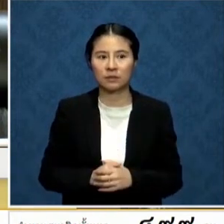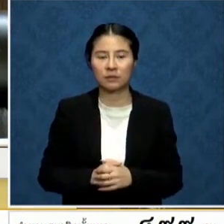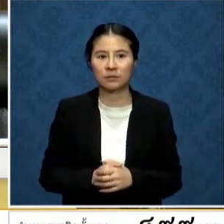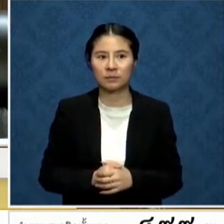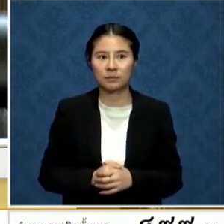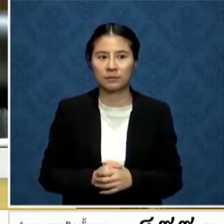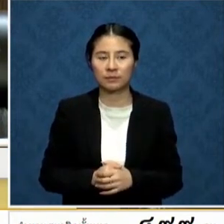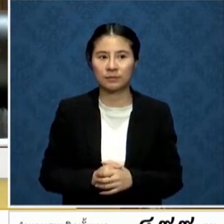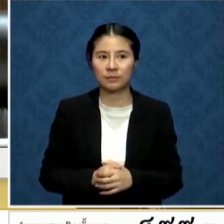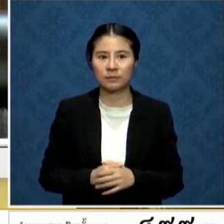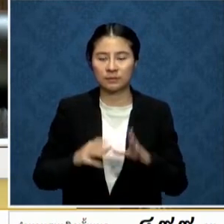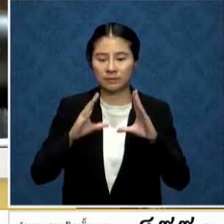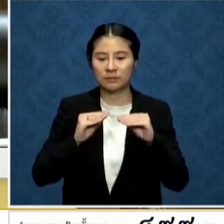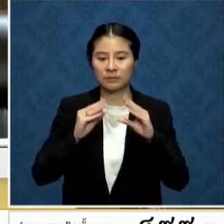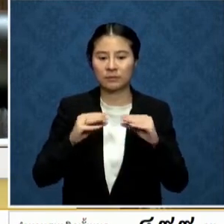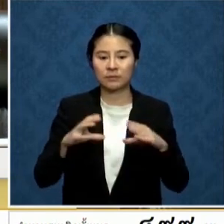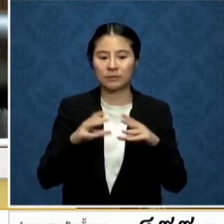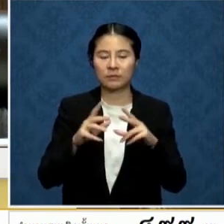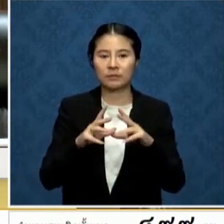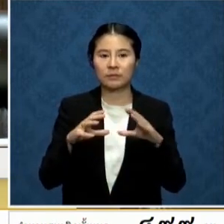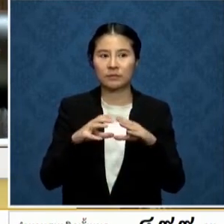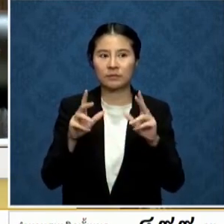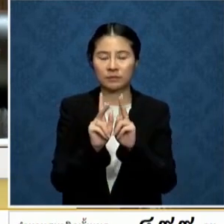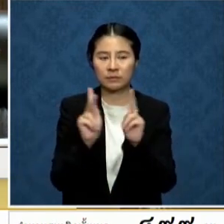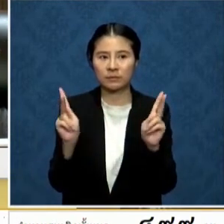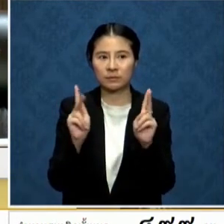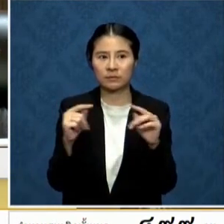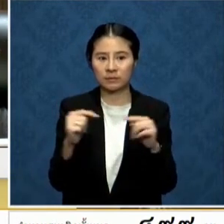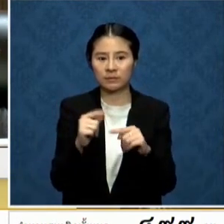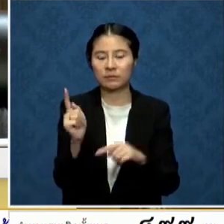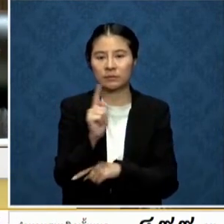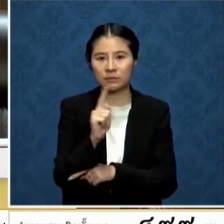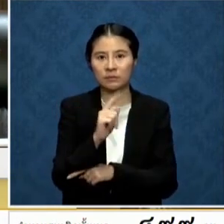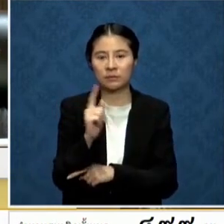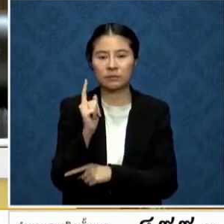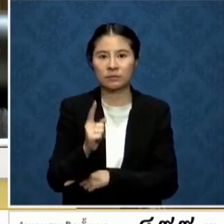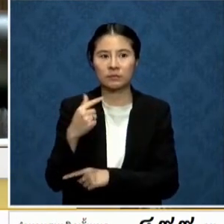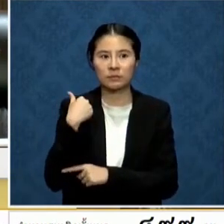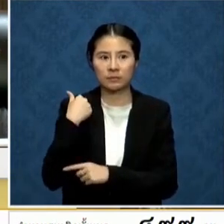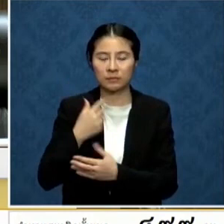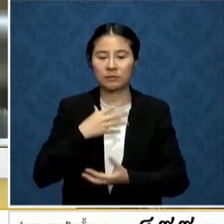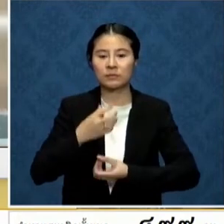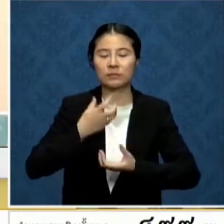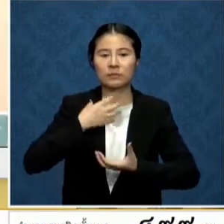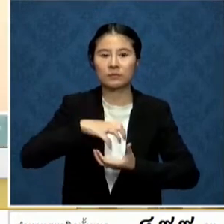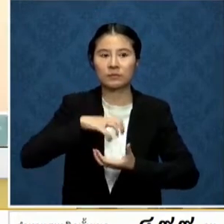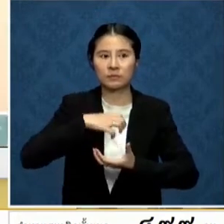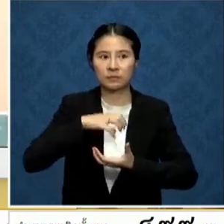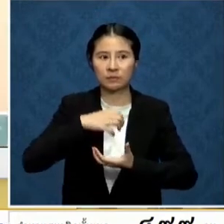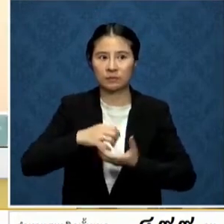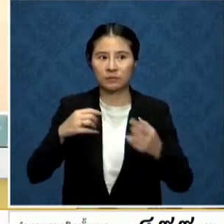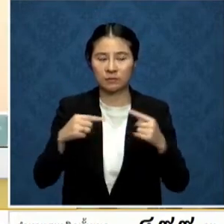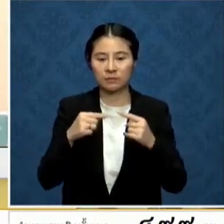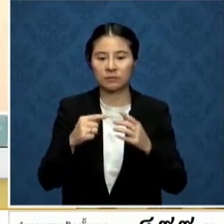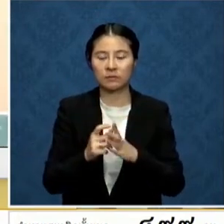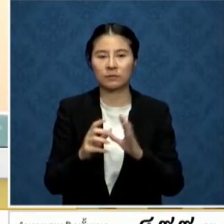ด้วยการประชุมคณะกรรมาธิการเนี่ยนะครับท่านบอกว่าจะต้องมีการเปิดเผยเนี่ยจริงๆแล้วถ้าผม